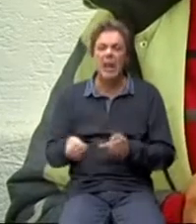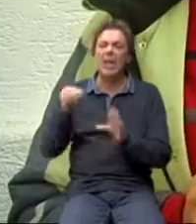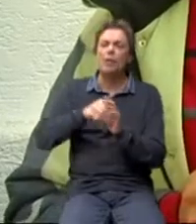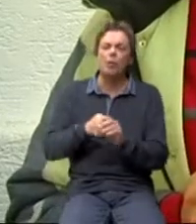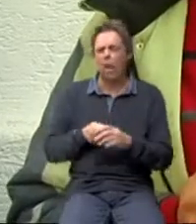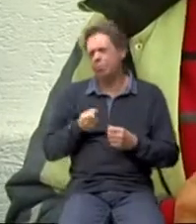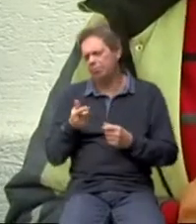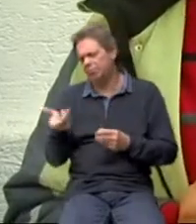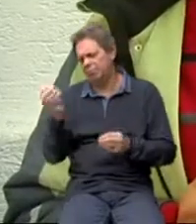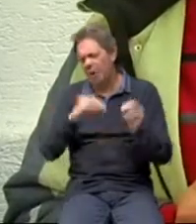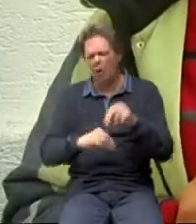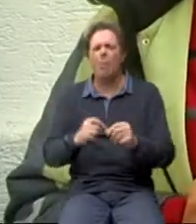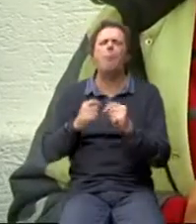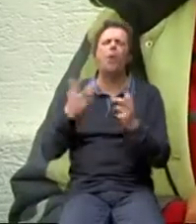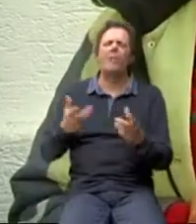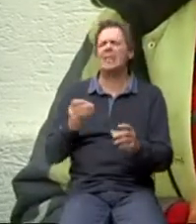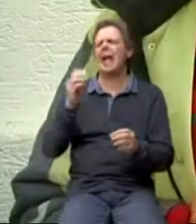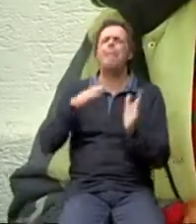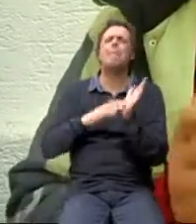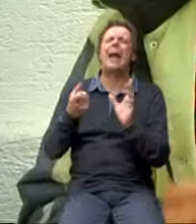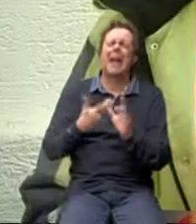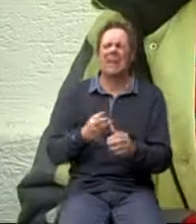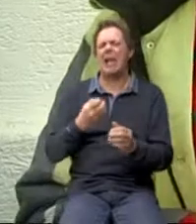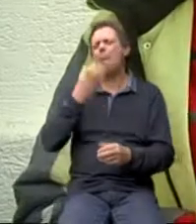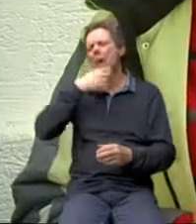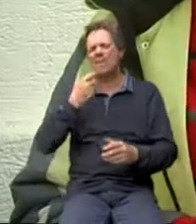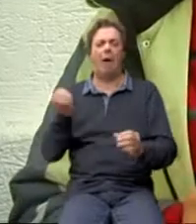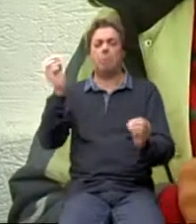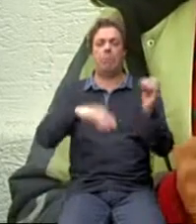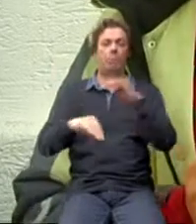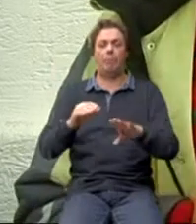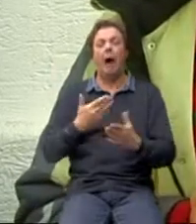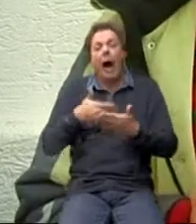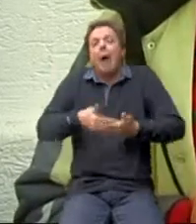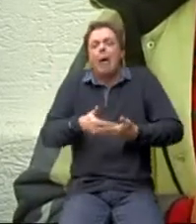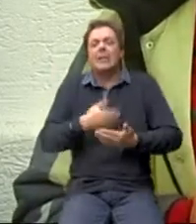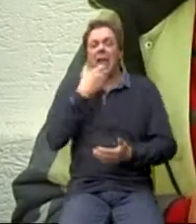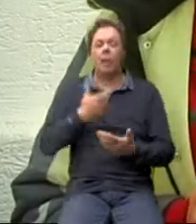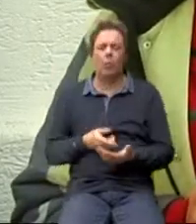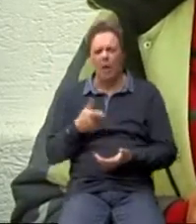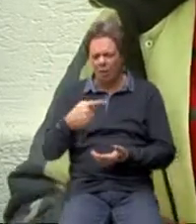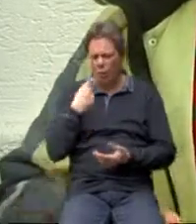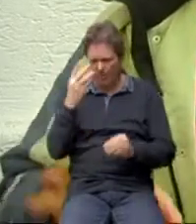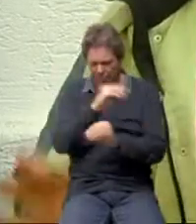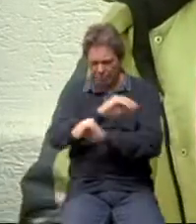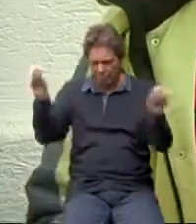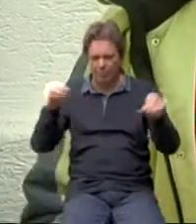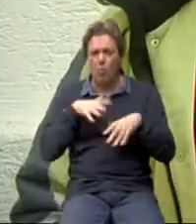arome, borovnice, marelce, breskve i ne znam čega sve. Znači, To treba educirati ljude.